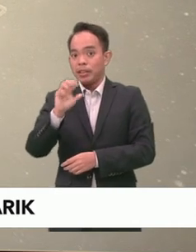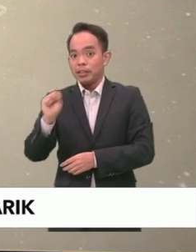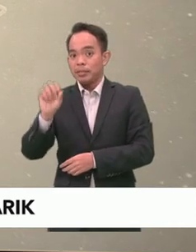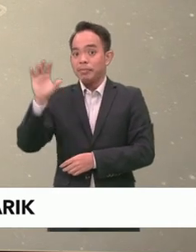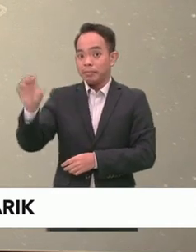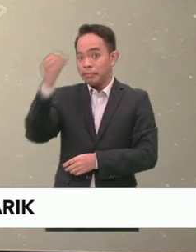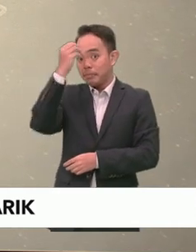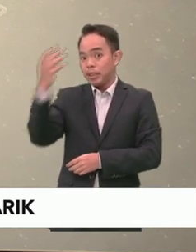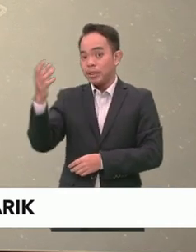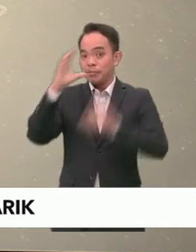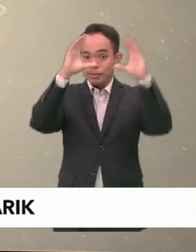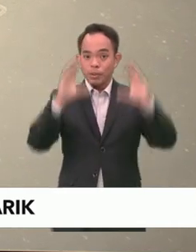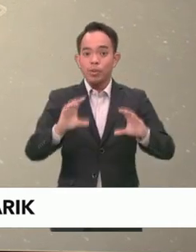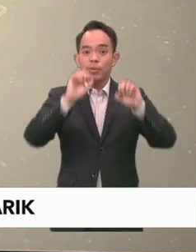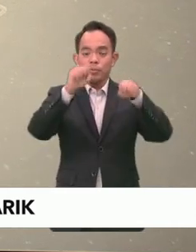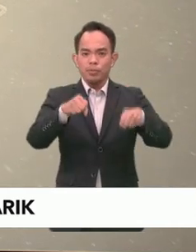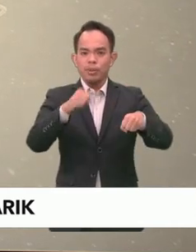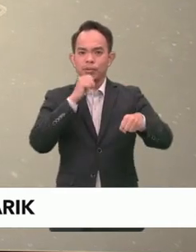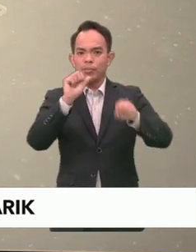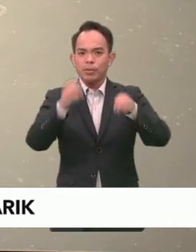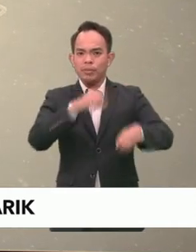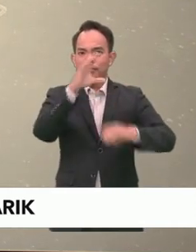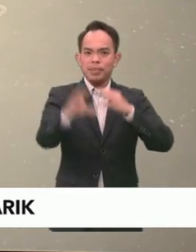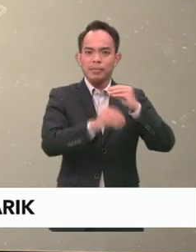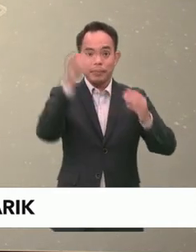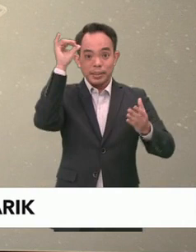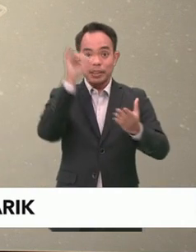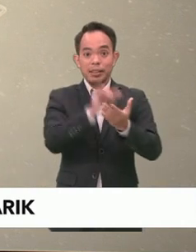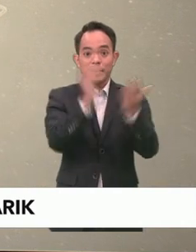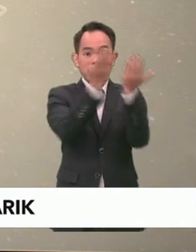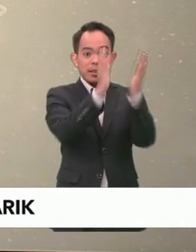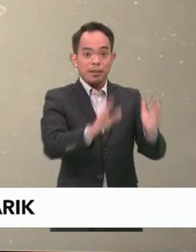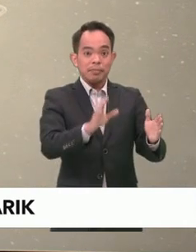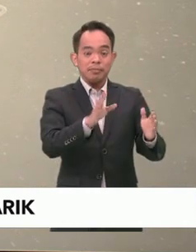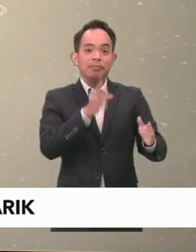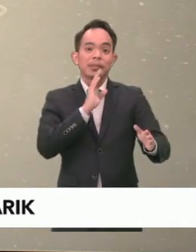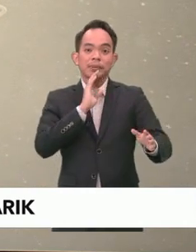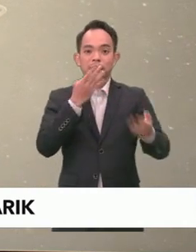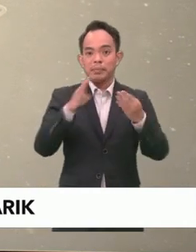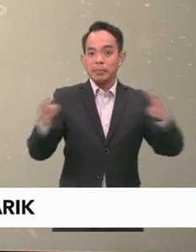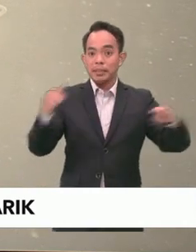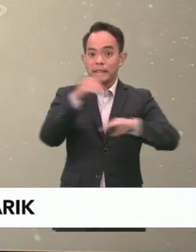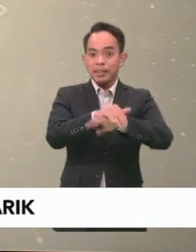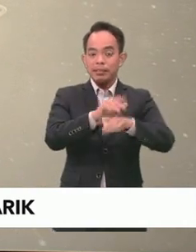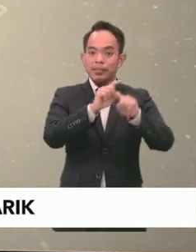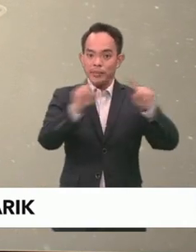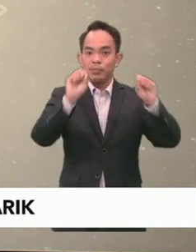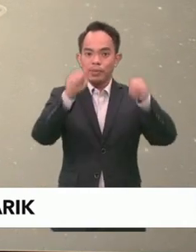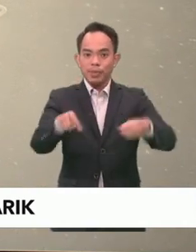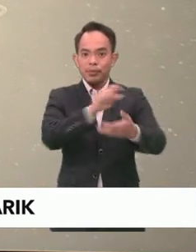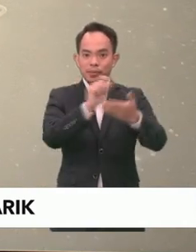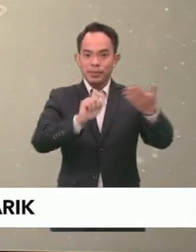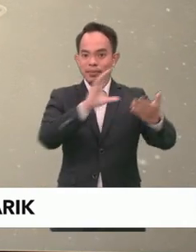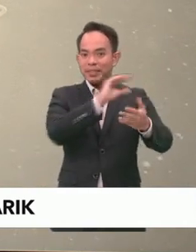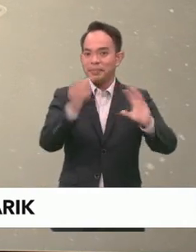berkata, inisiatif itu bukan saja mampu meningkatkan keyakinan pelajar untuk bertutur dalam bahasa Inggeris, malah untuk menulis dan